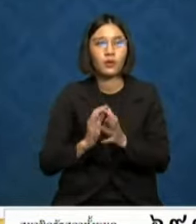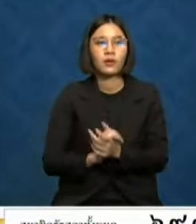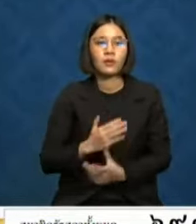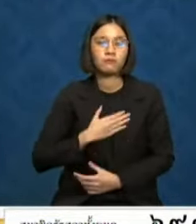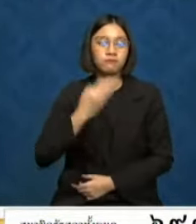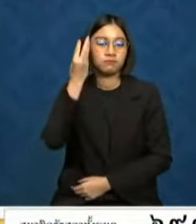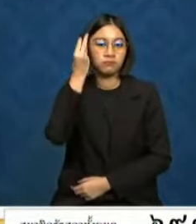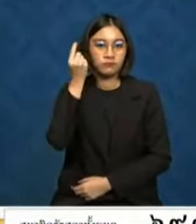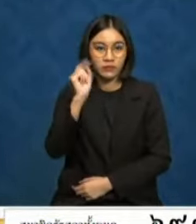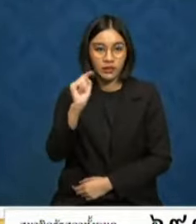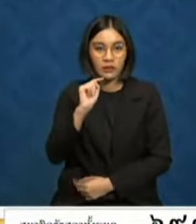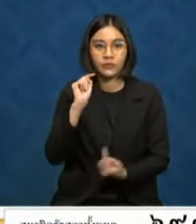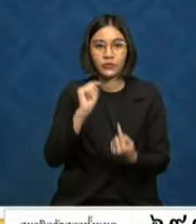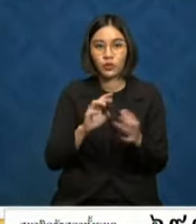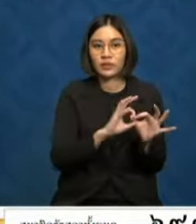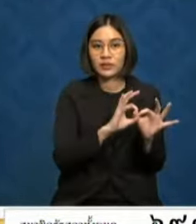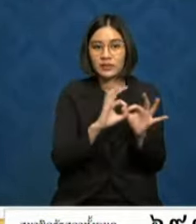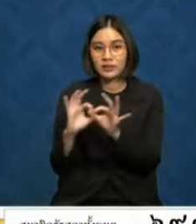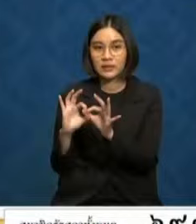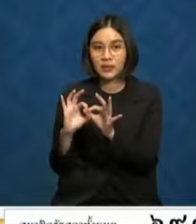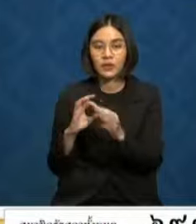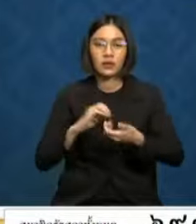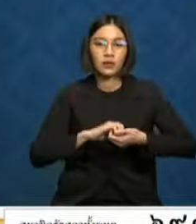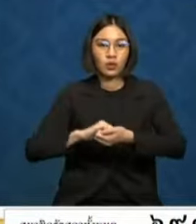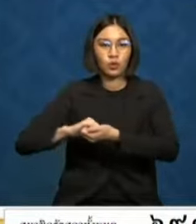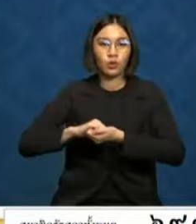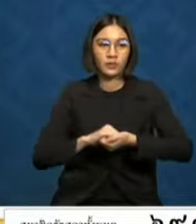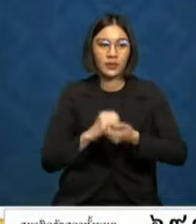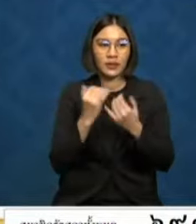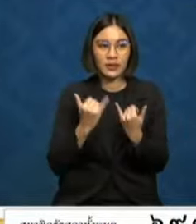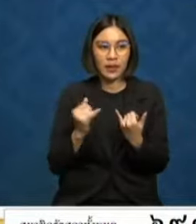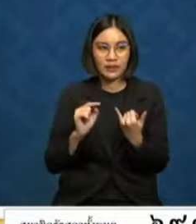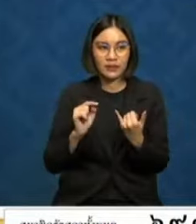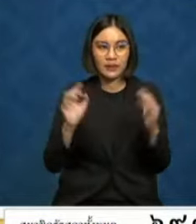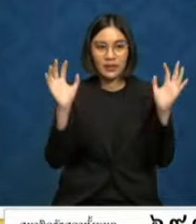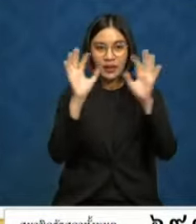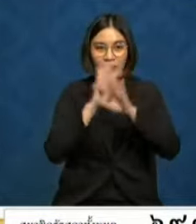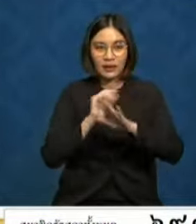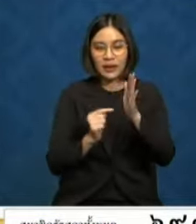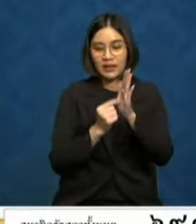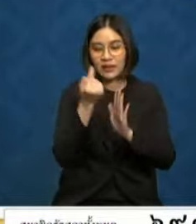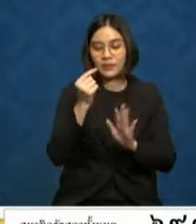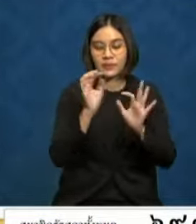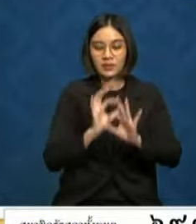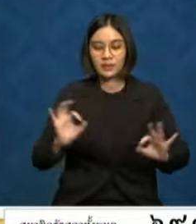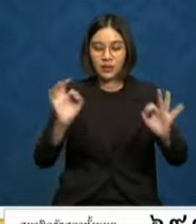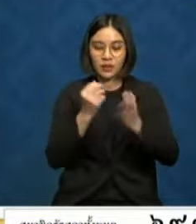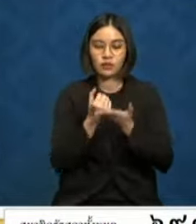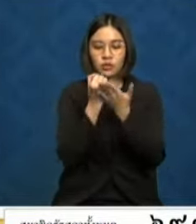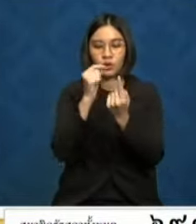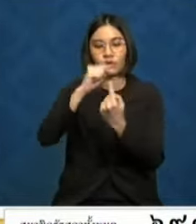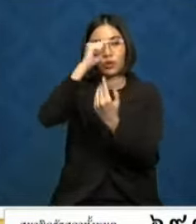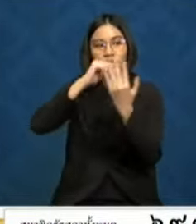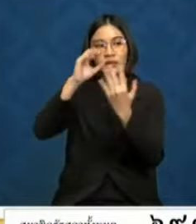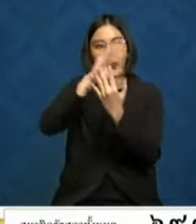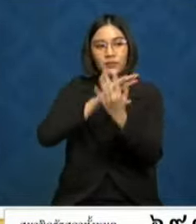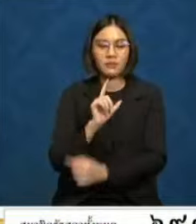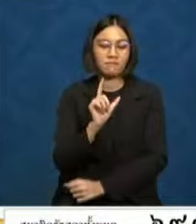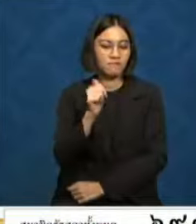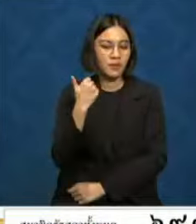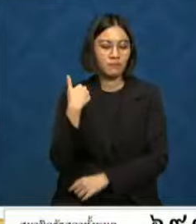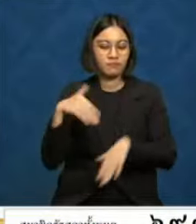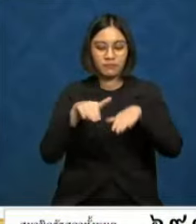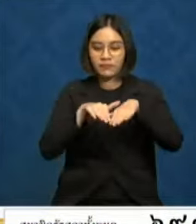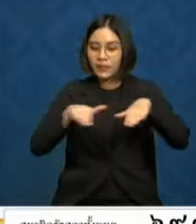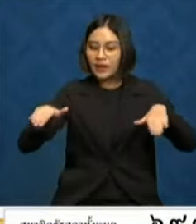นผมมองว่าความเชื่อมโยงความร่วมมือในครั้งนี้จะเป็นประตูสำคัญในการที่จะทำให้ประเทศไทยมีความโดดเด่นมีม